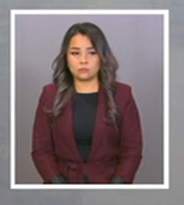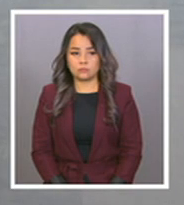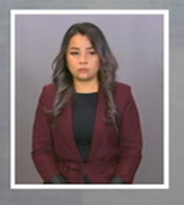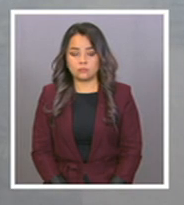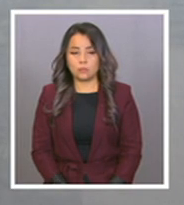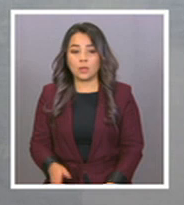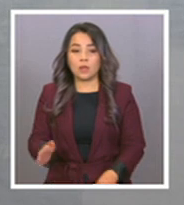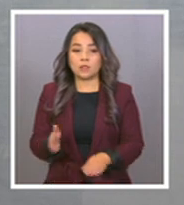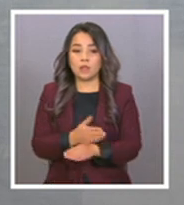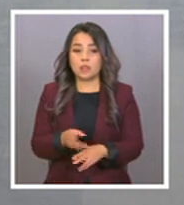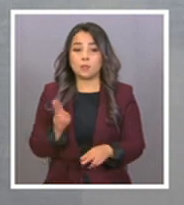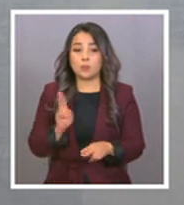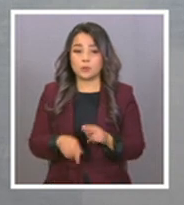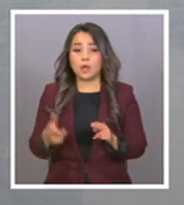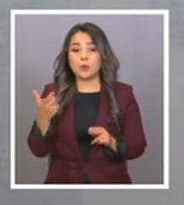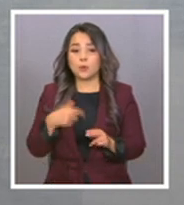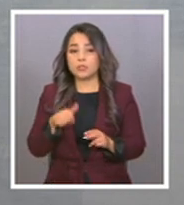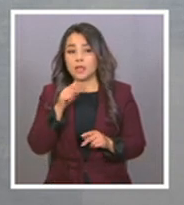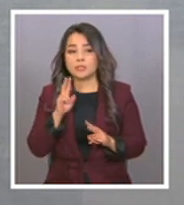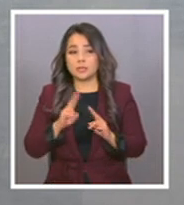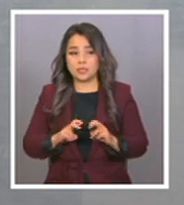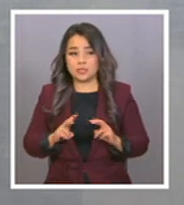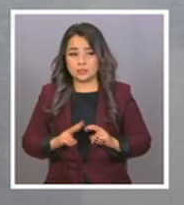Талдап болсаңыздар, өзімізді тексеріп көрелік.